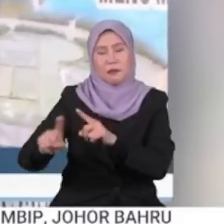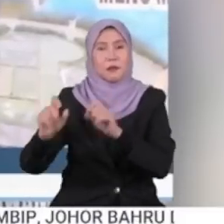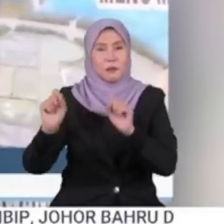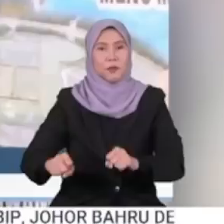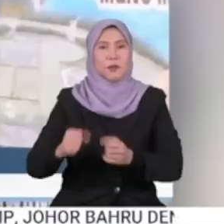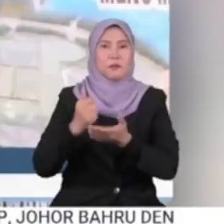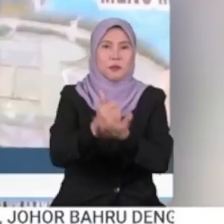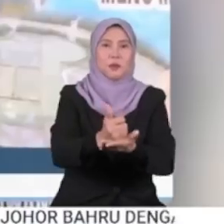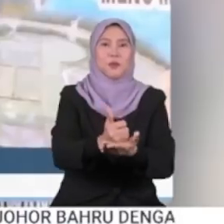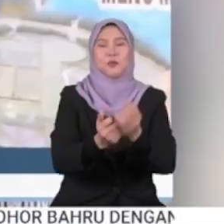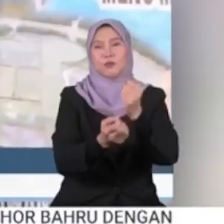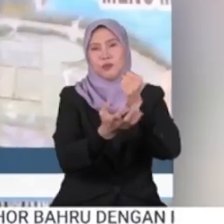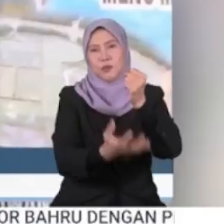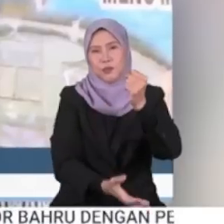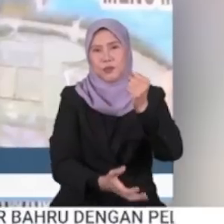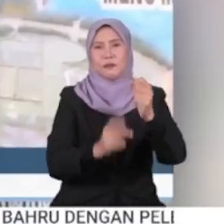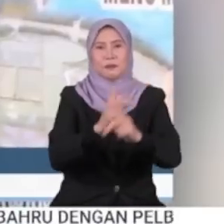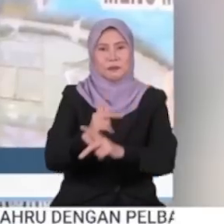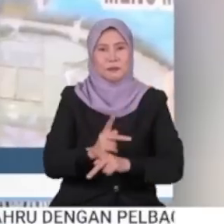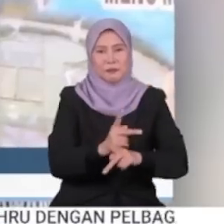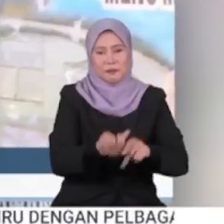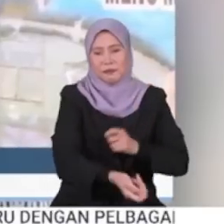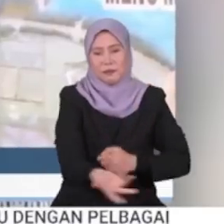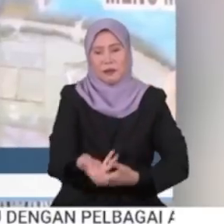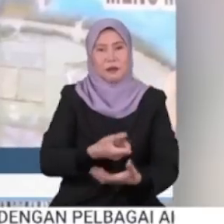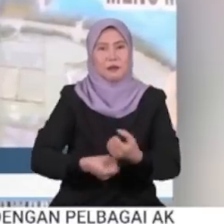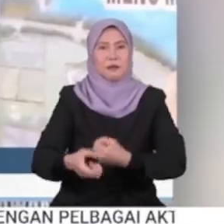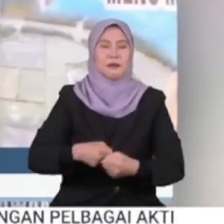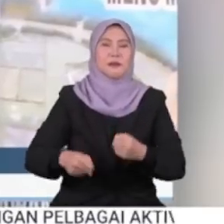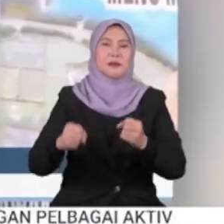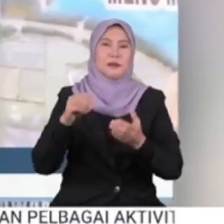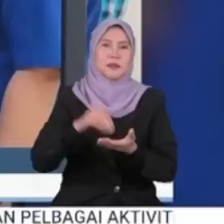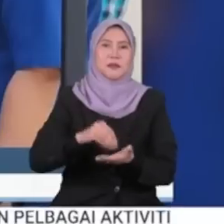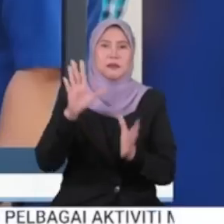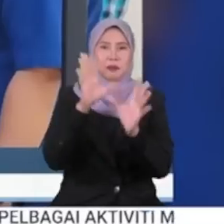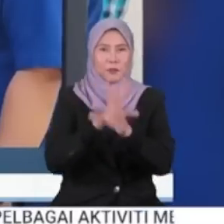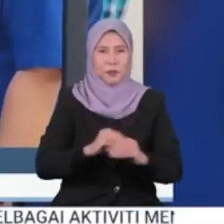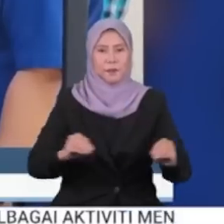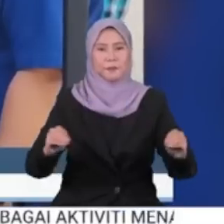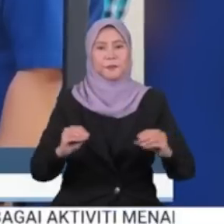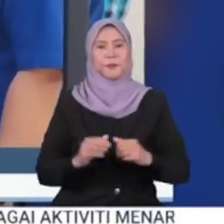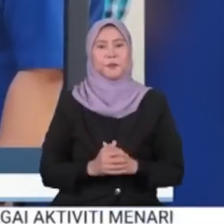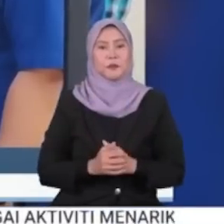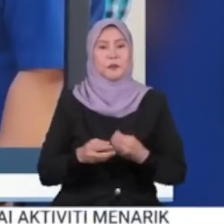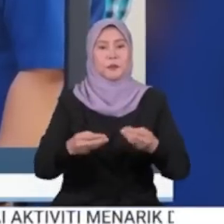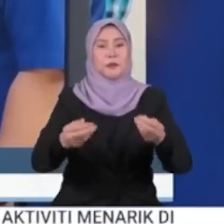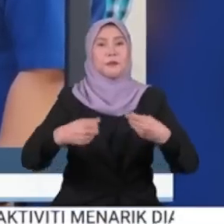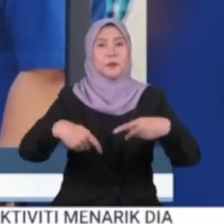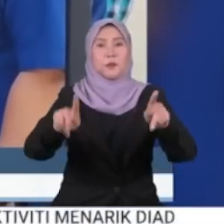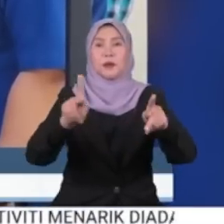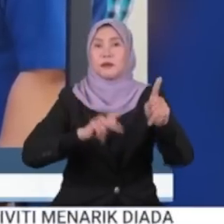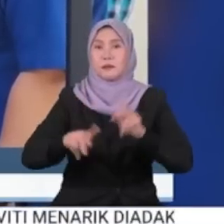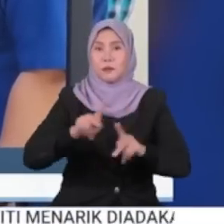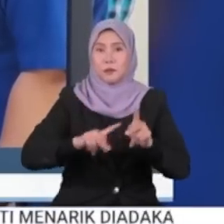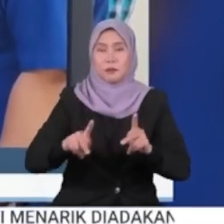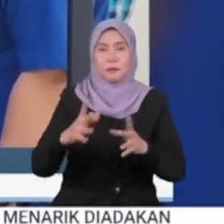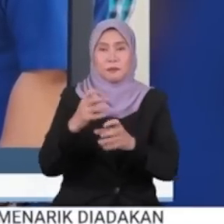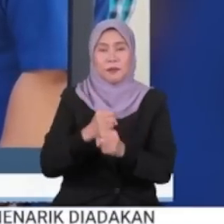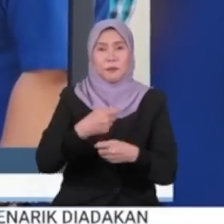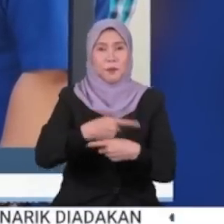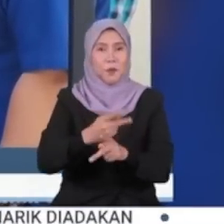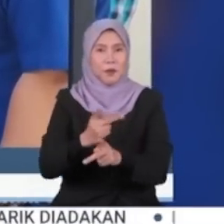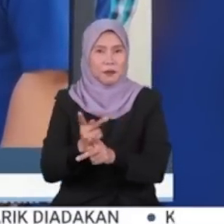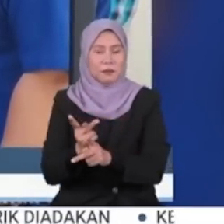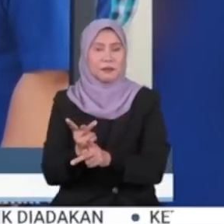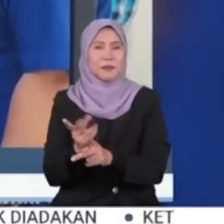membantu menjana pendapatan penternak akuakultur di Sarawak. Aktiviti itu juga memberi peluang kepada orang ramai untuk mendapatkan